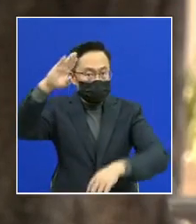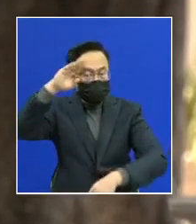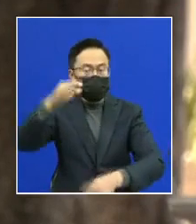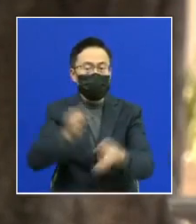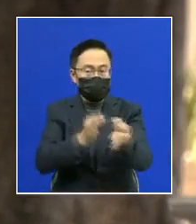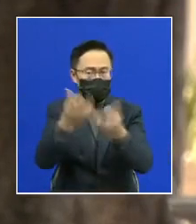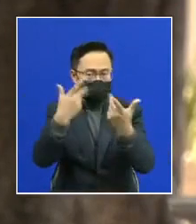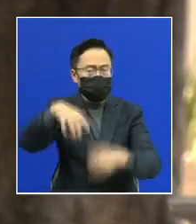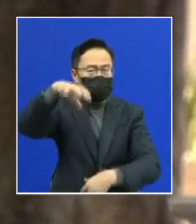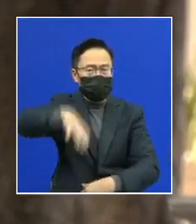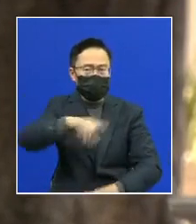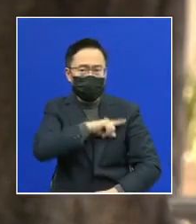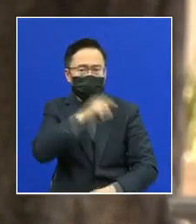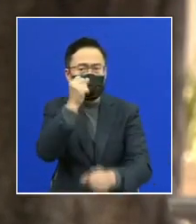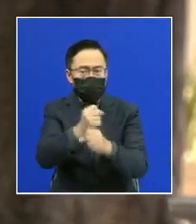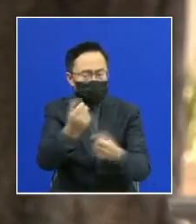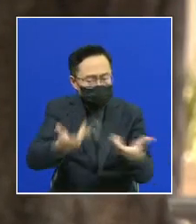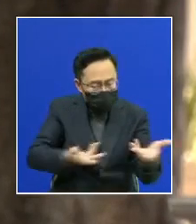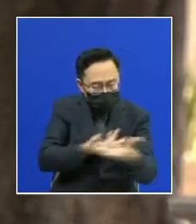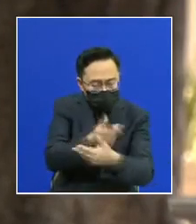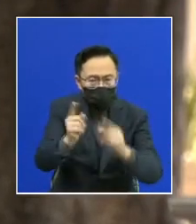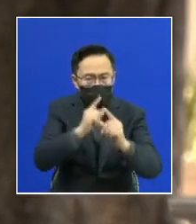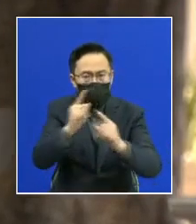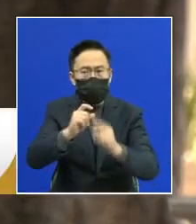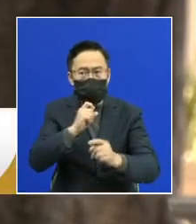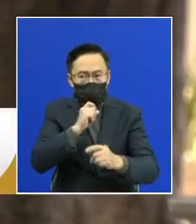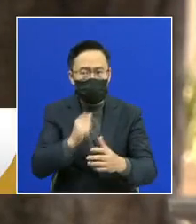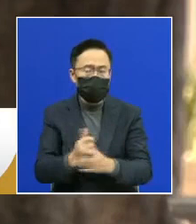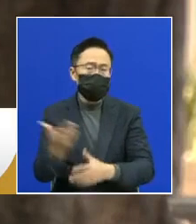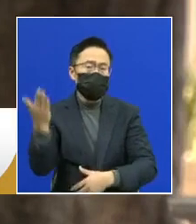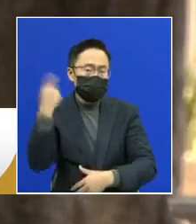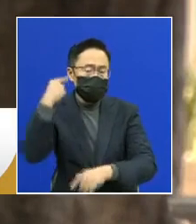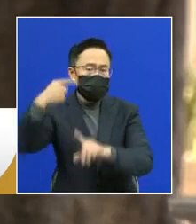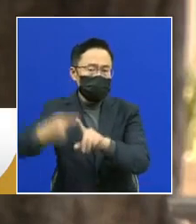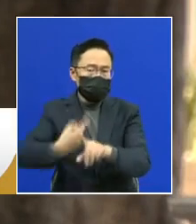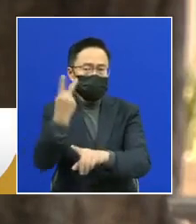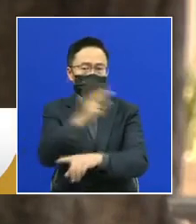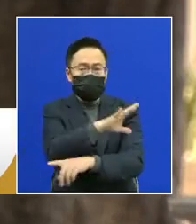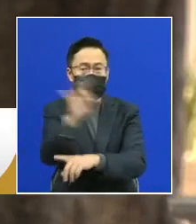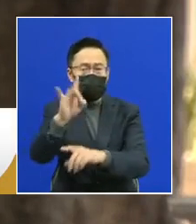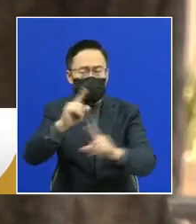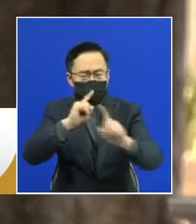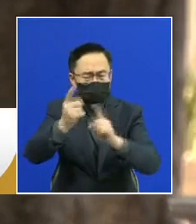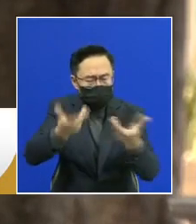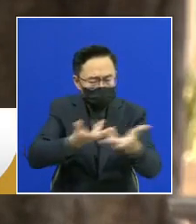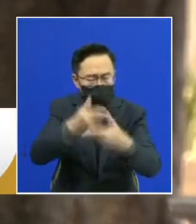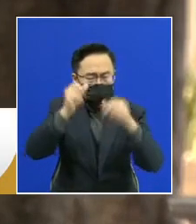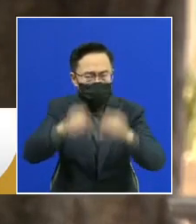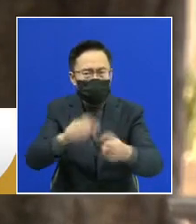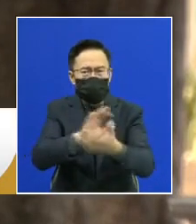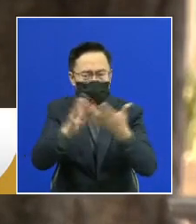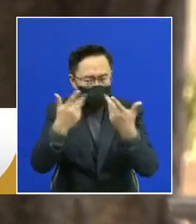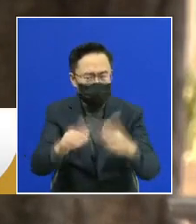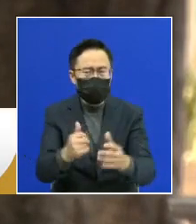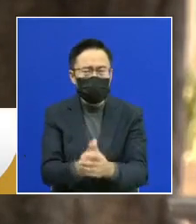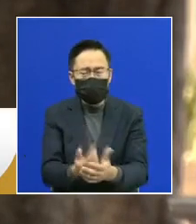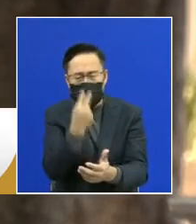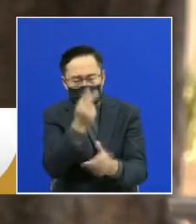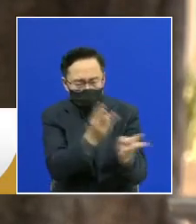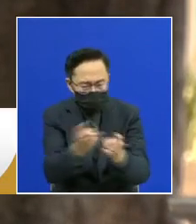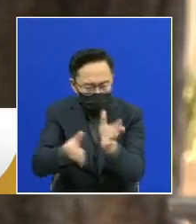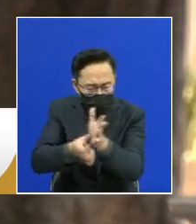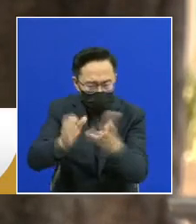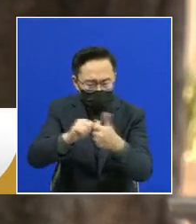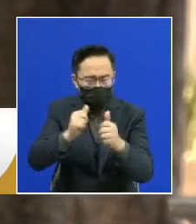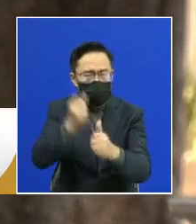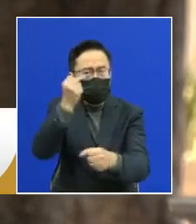งานที่เกี่ยวข้องเขากำลังพูดคุยกันเมื่อวานนี้ 8กุมภาพันธ์ก็หารือไปแล้วรอการชี้แจงในรายละเอียดแล้ว